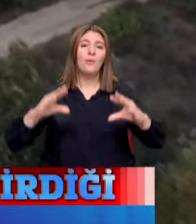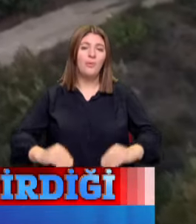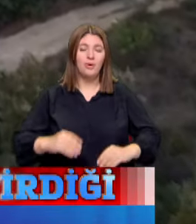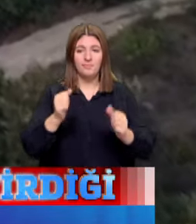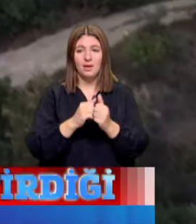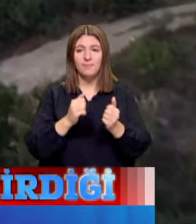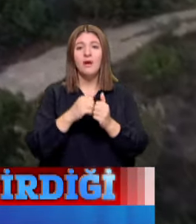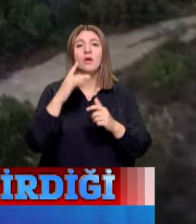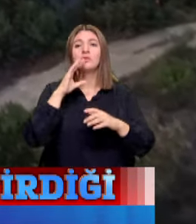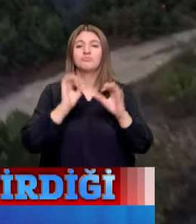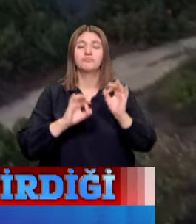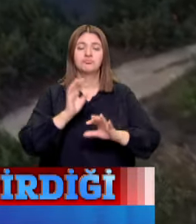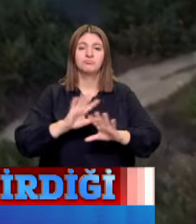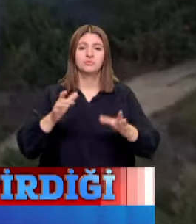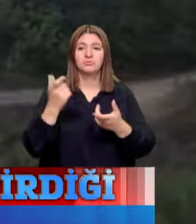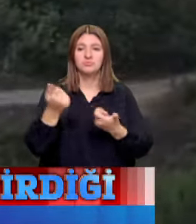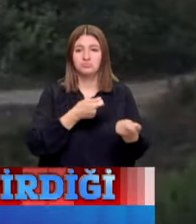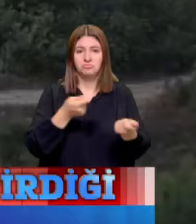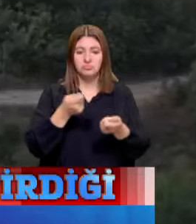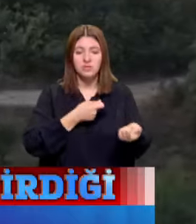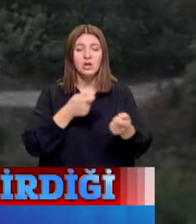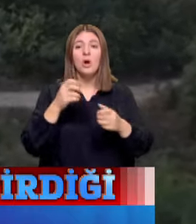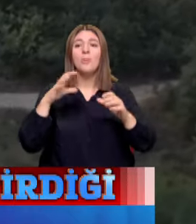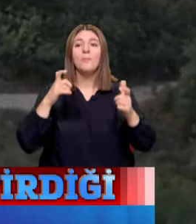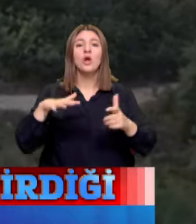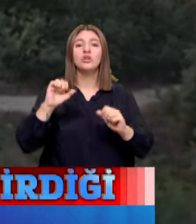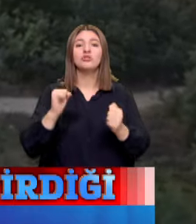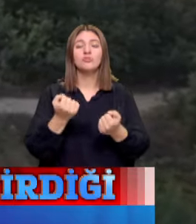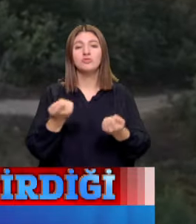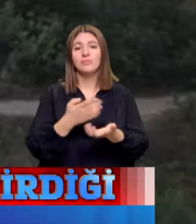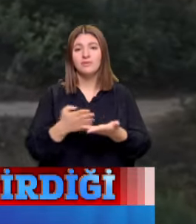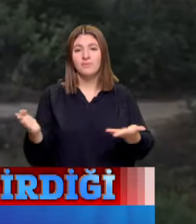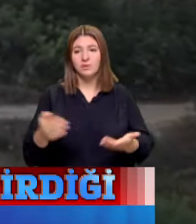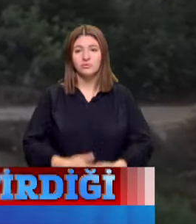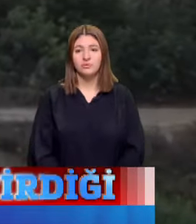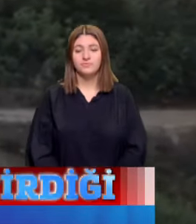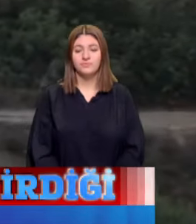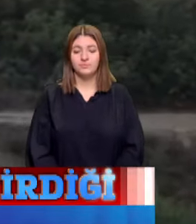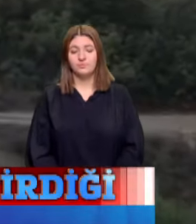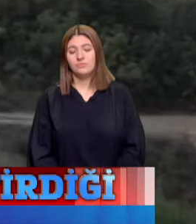yitirmesiyle yangın kontrol altına alınabildi. Bölgede soğutma çalışmaları devam ediyor.